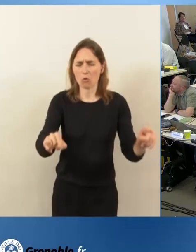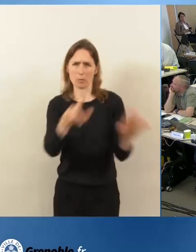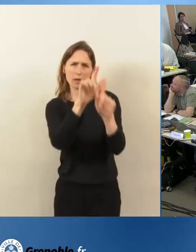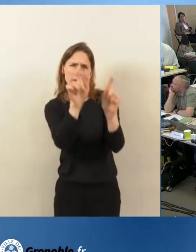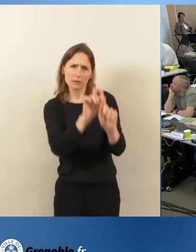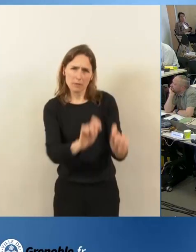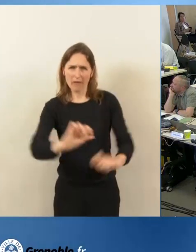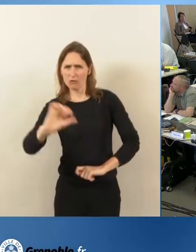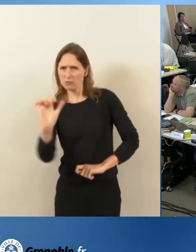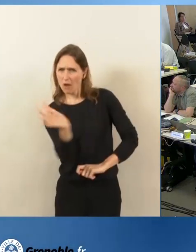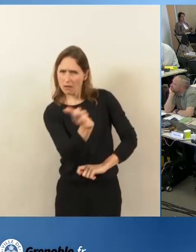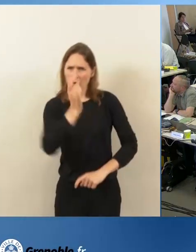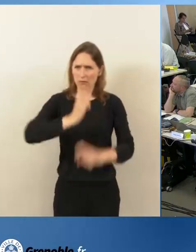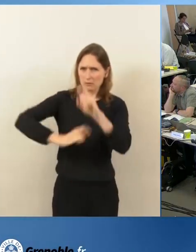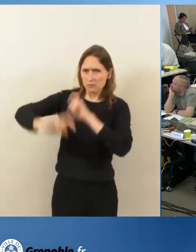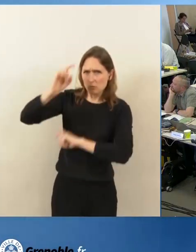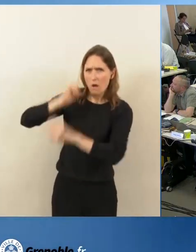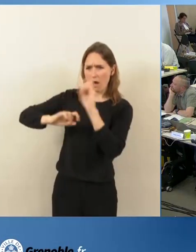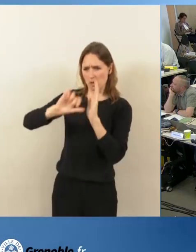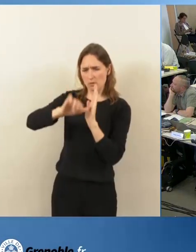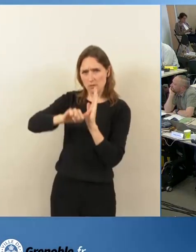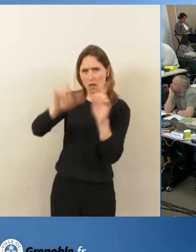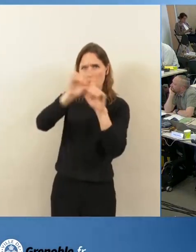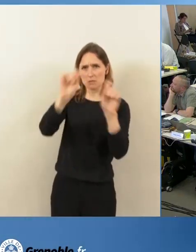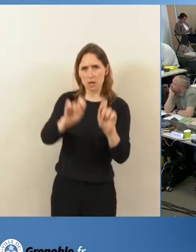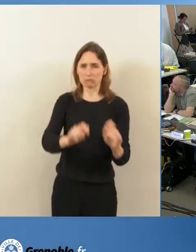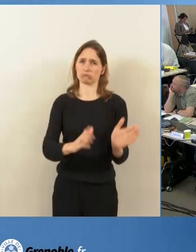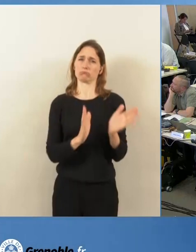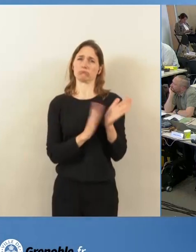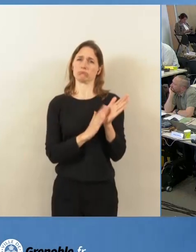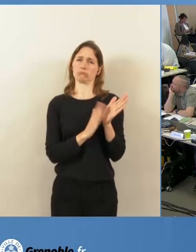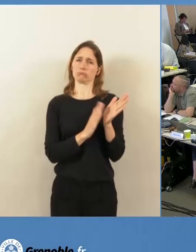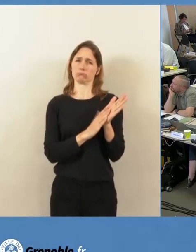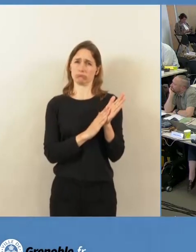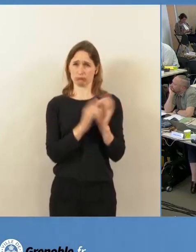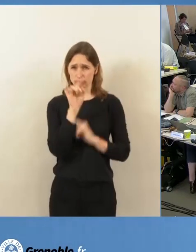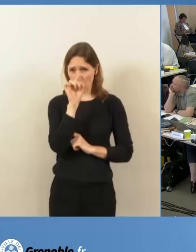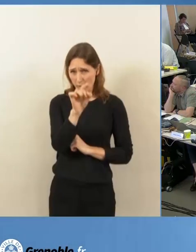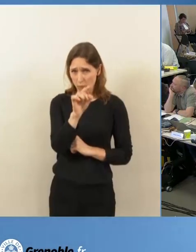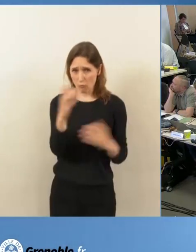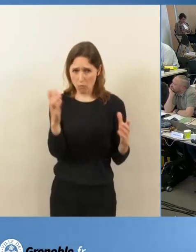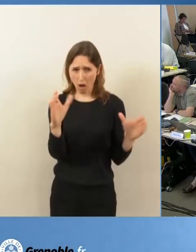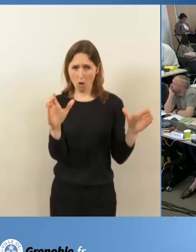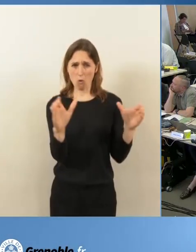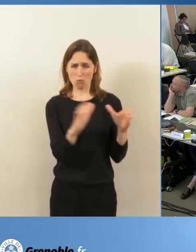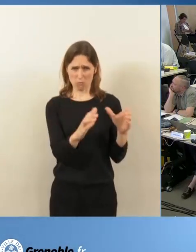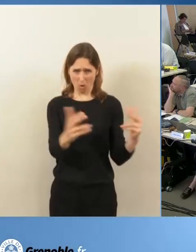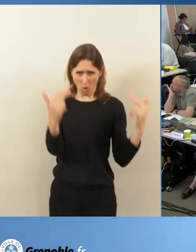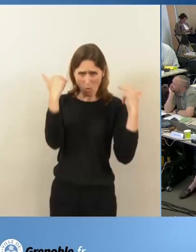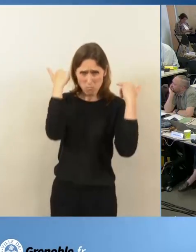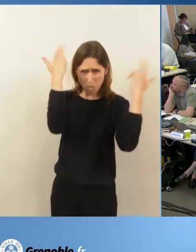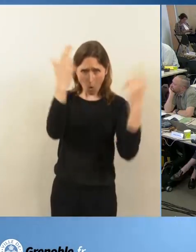nos identités mais alors quelles leçons bravo vous avez respecté le groupe qui a osé dire